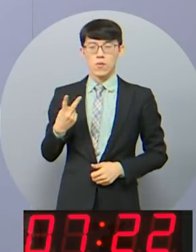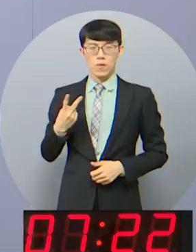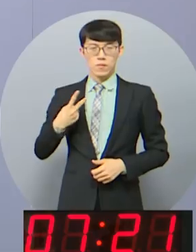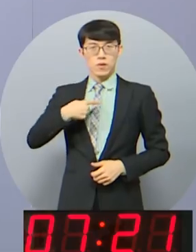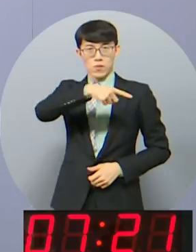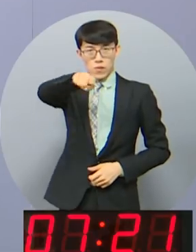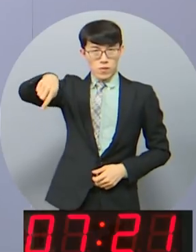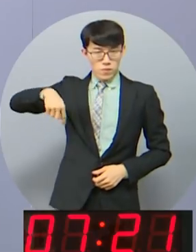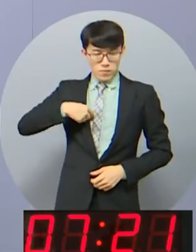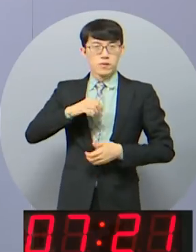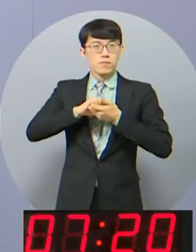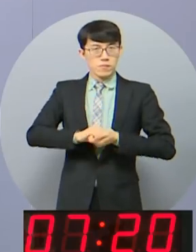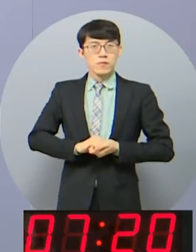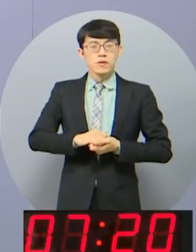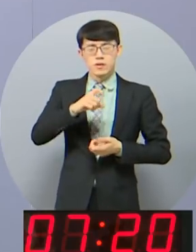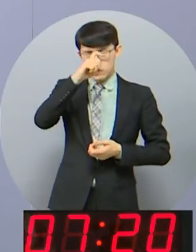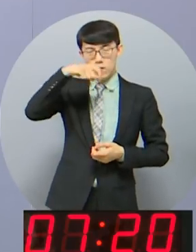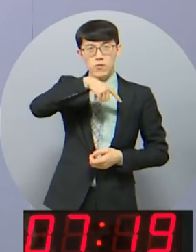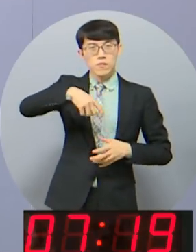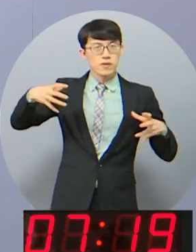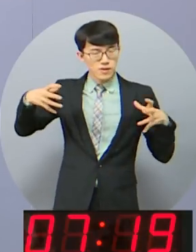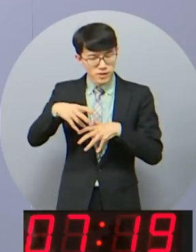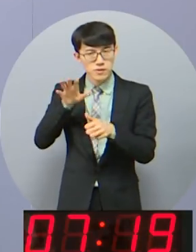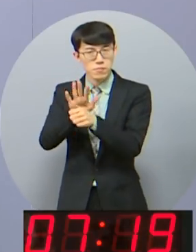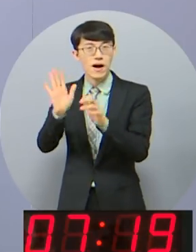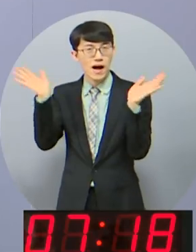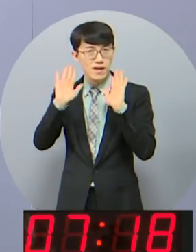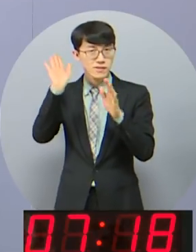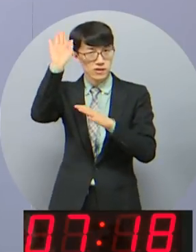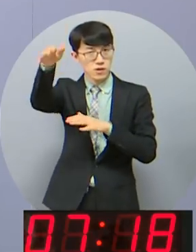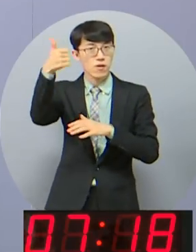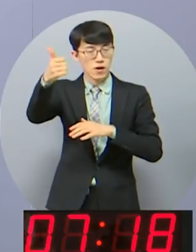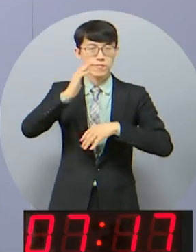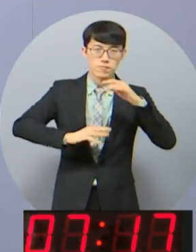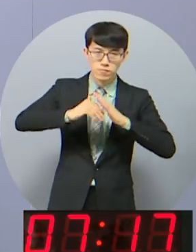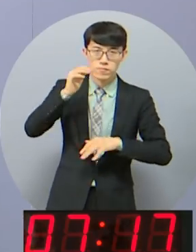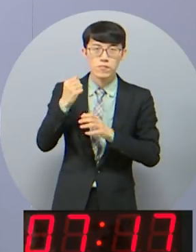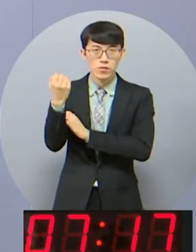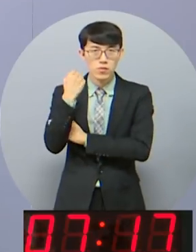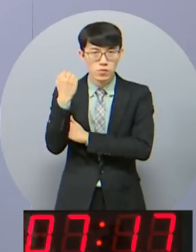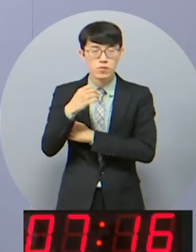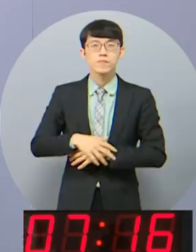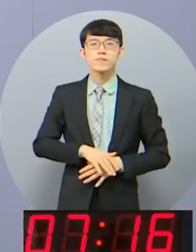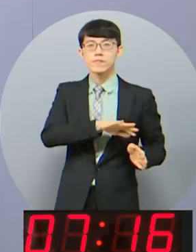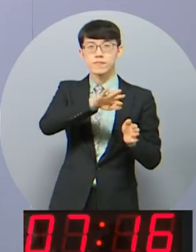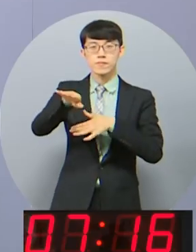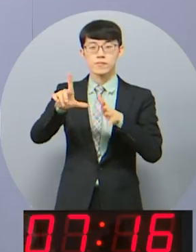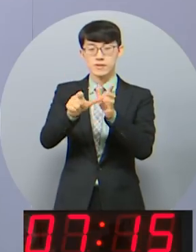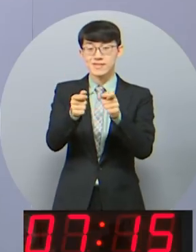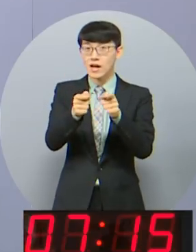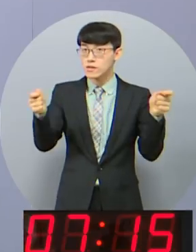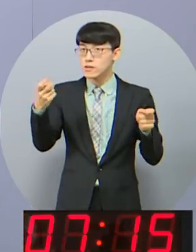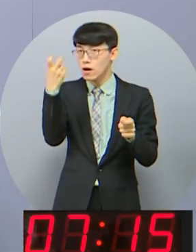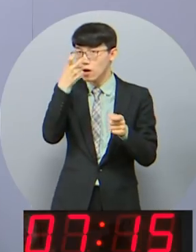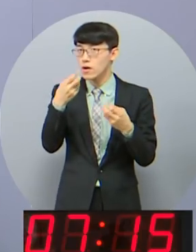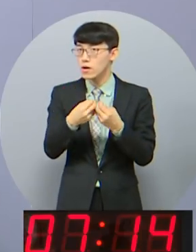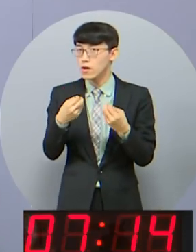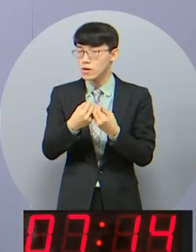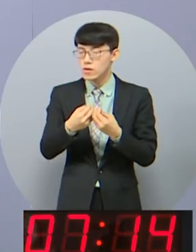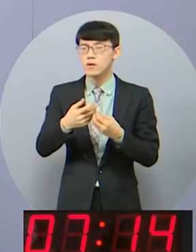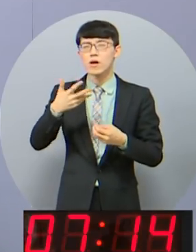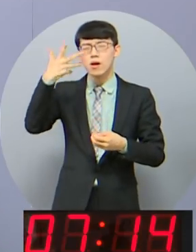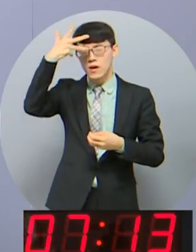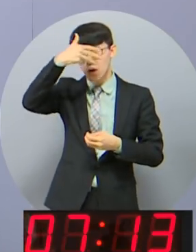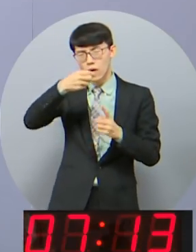子无限的未来共同努力。而在长期照顾方面，高龄化是必须面对的问